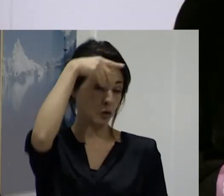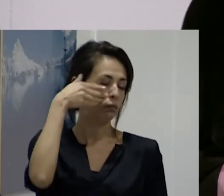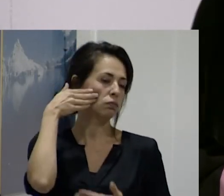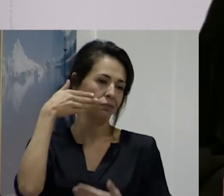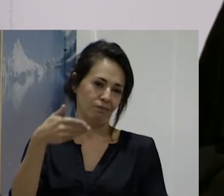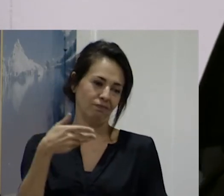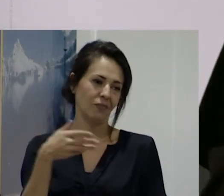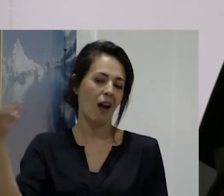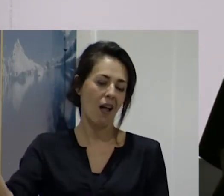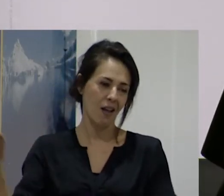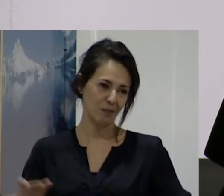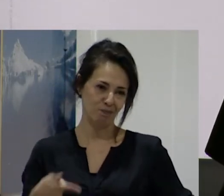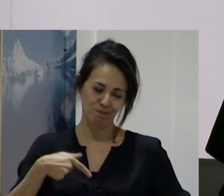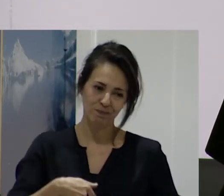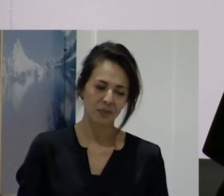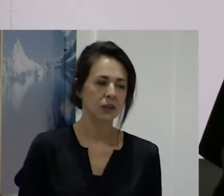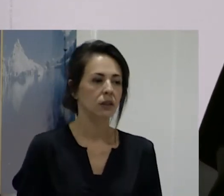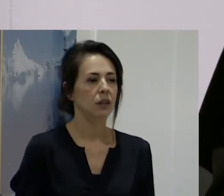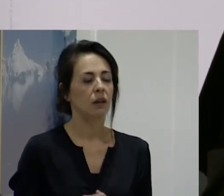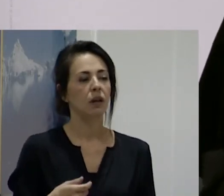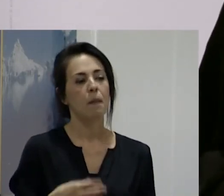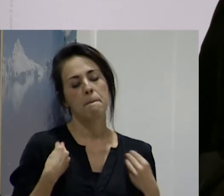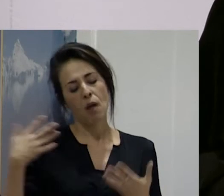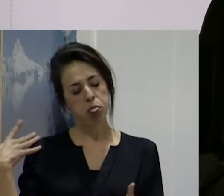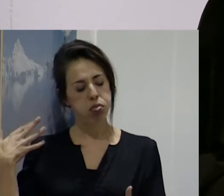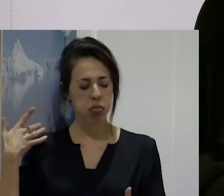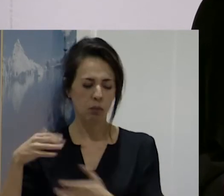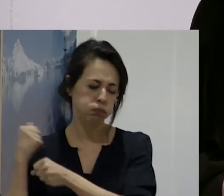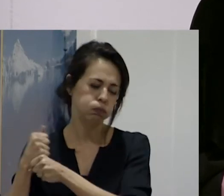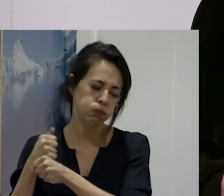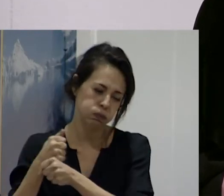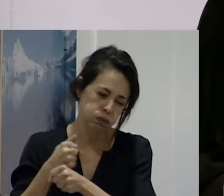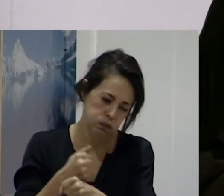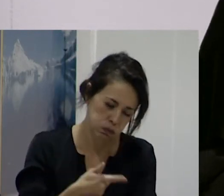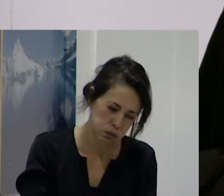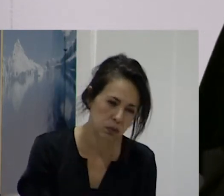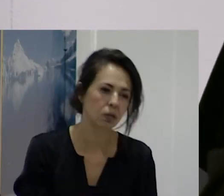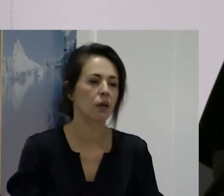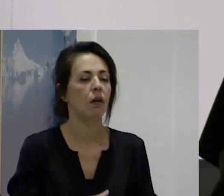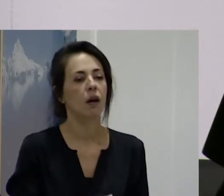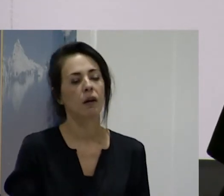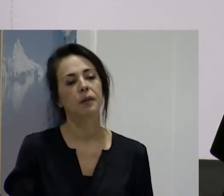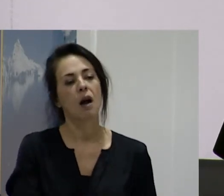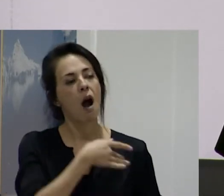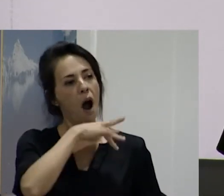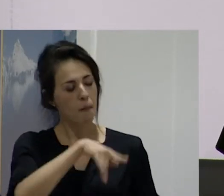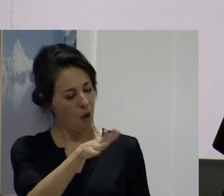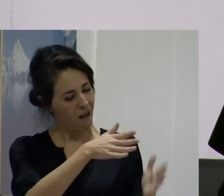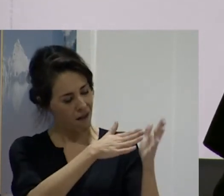ens acompanya, de dedicació, de treball rigorós i ben fet, de bonomia i d'amor a esta